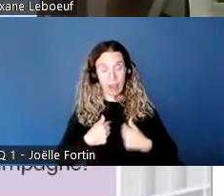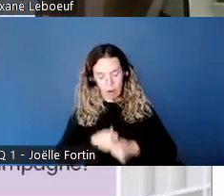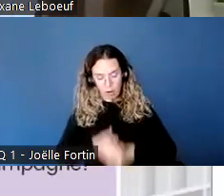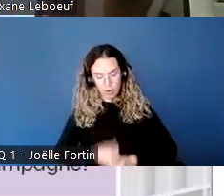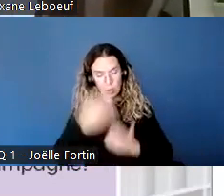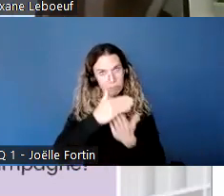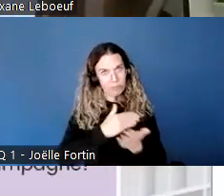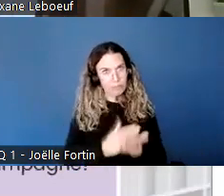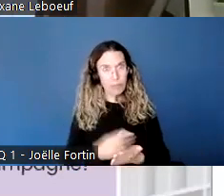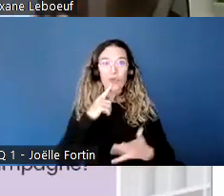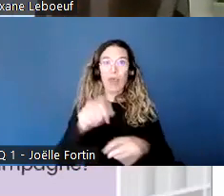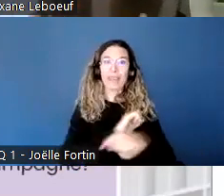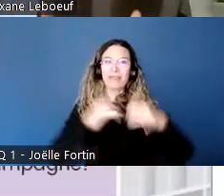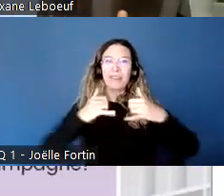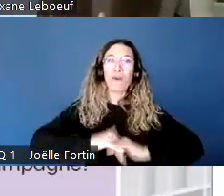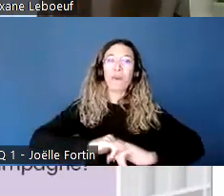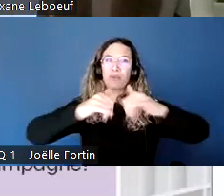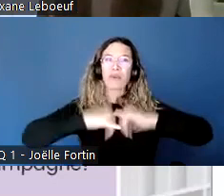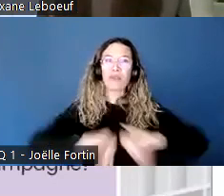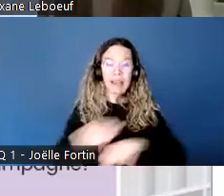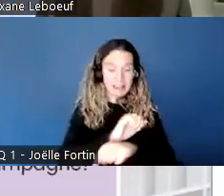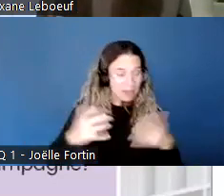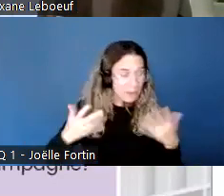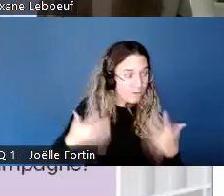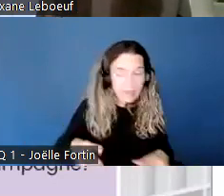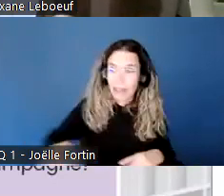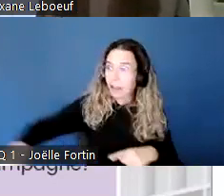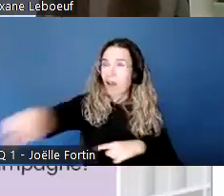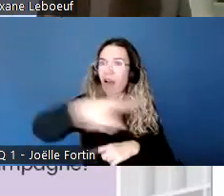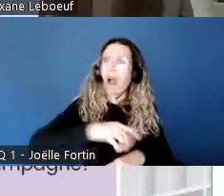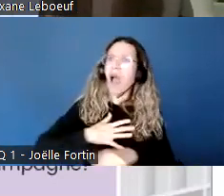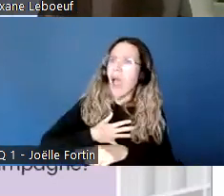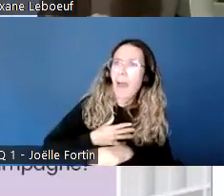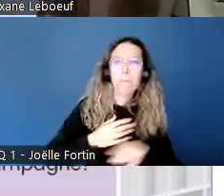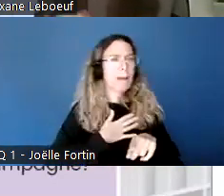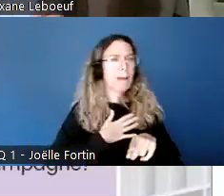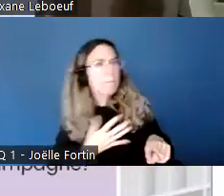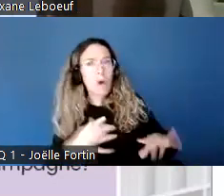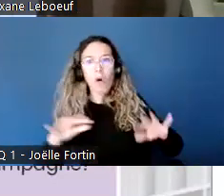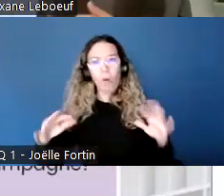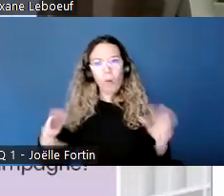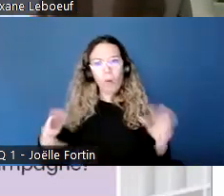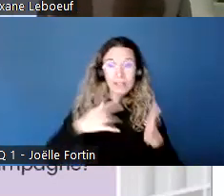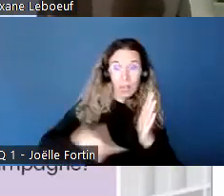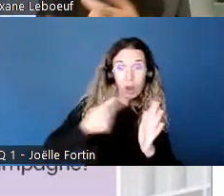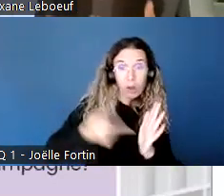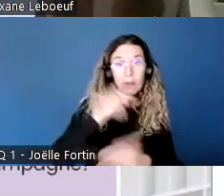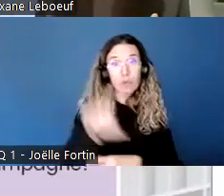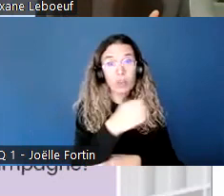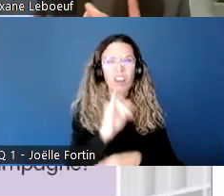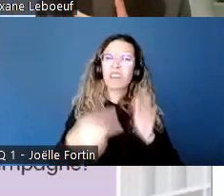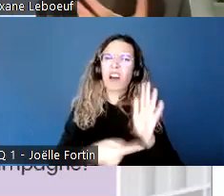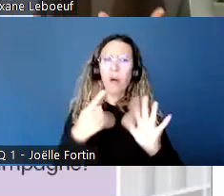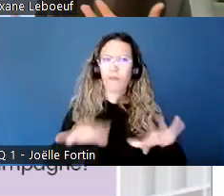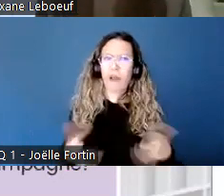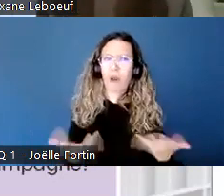pérennisation des activités, après chaque activité, les gens peuvent noter qu'est-ce qu'ils ont aimé, qu'est-ce qu'ils ont moins aimé, est-ce que c'est à refaire? Si c'est à refaire, qu'est-ce qu'on pourrait